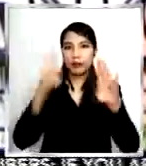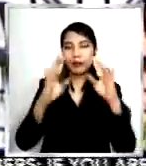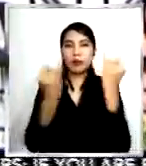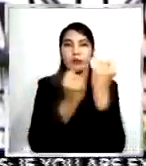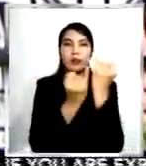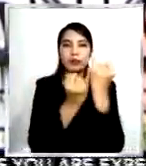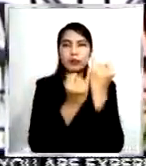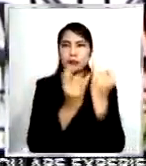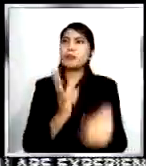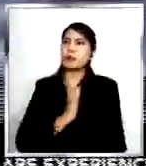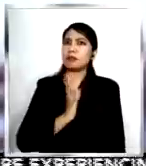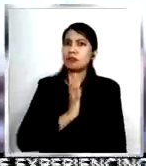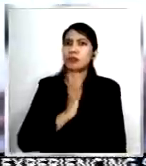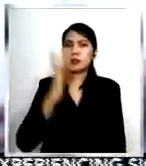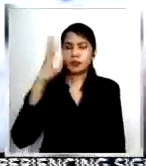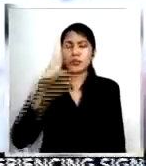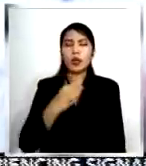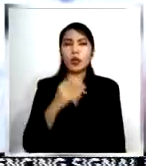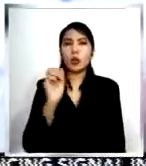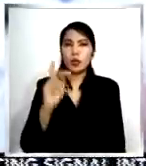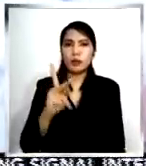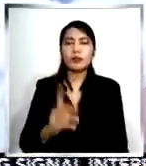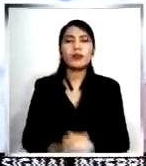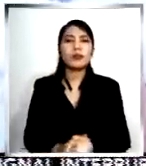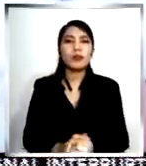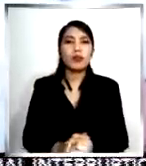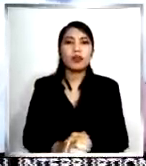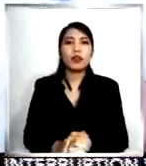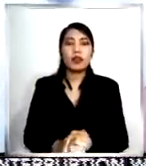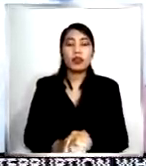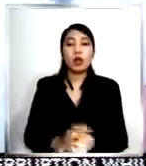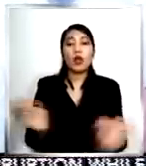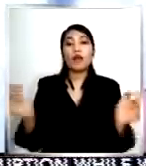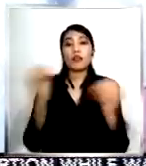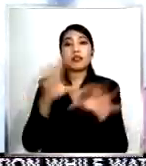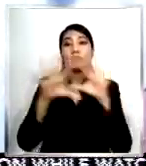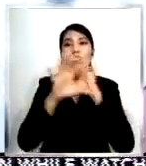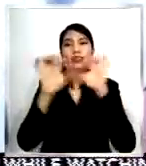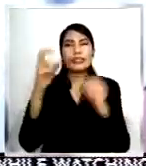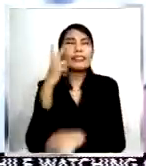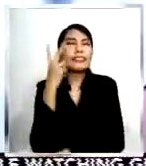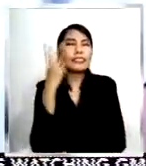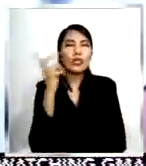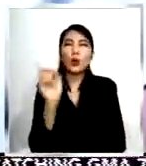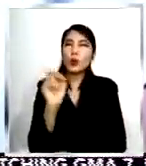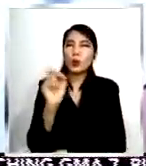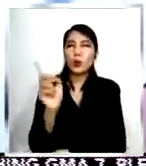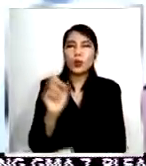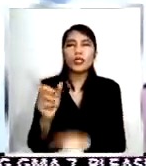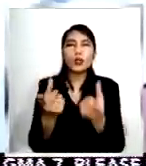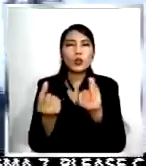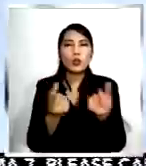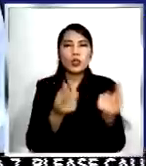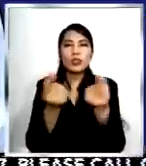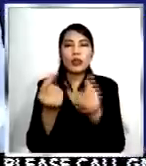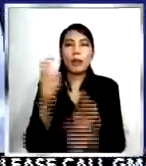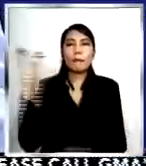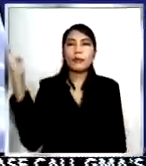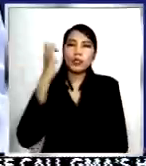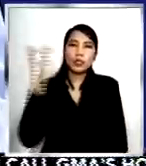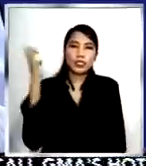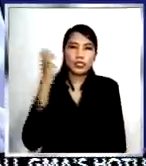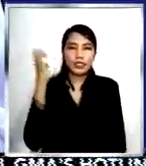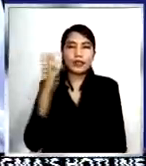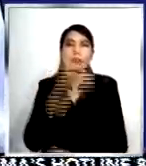munang makita kung paano ang gustong gawin ng Kamara sa emergency power sa Pangulo pero nasa kapangyarihan naman daw ito ng Kongreso. Kung